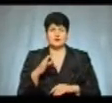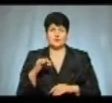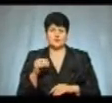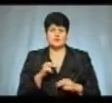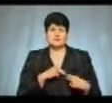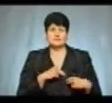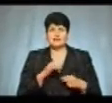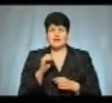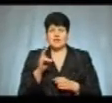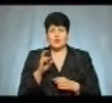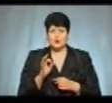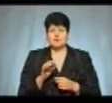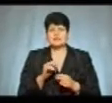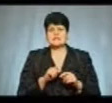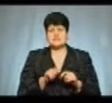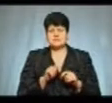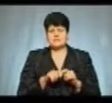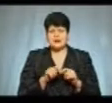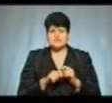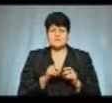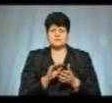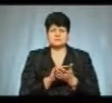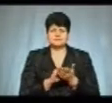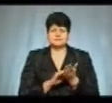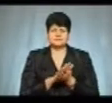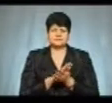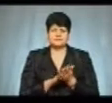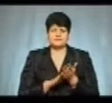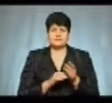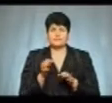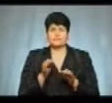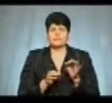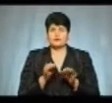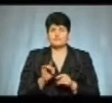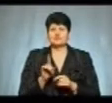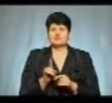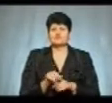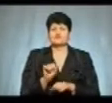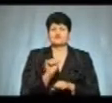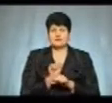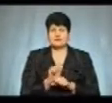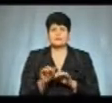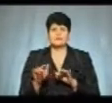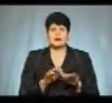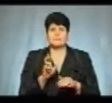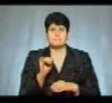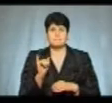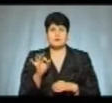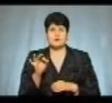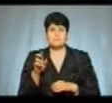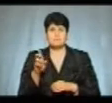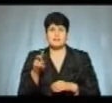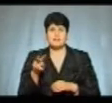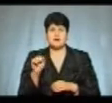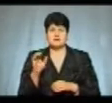Працівники екоінспекції готують позов до Тернопільського окружного адміністративного суду, щоб припинити діяльність «Біобластеру». За